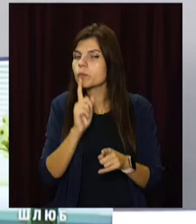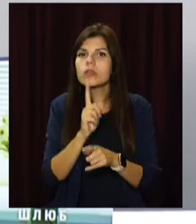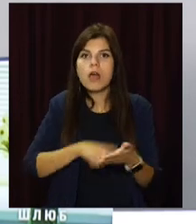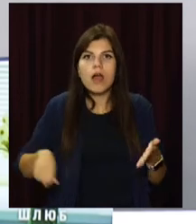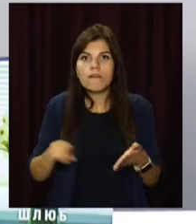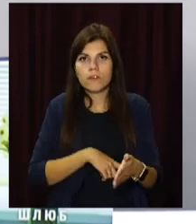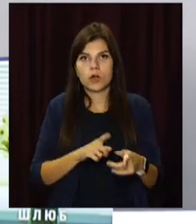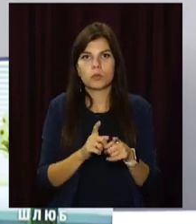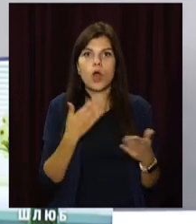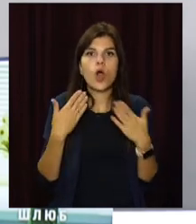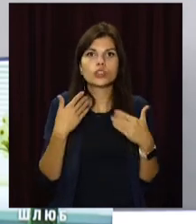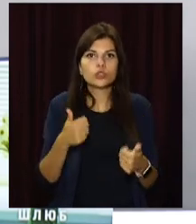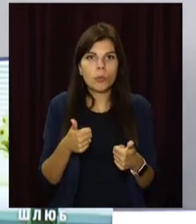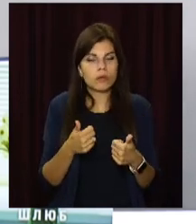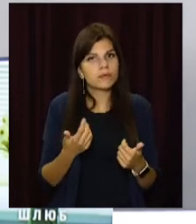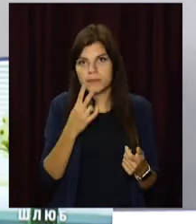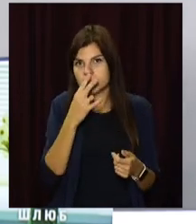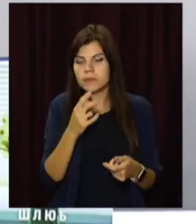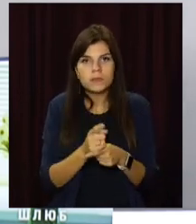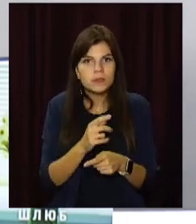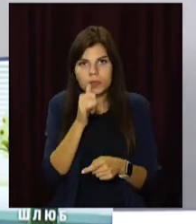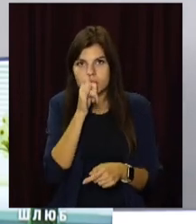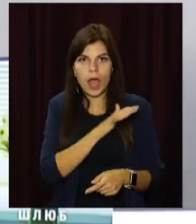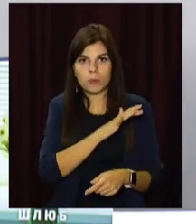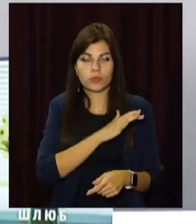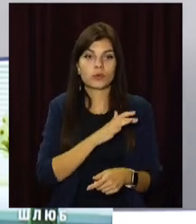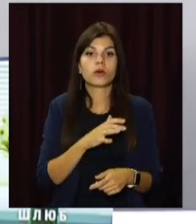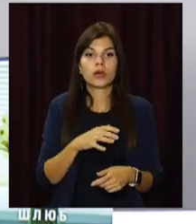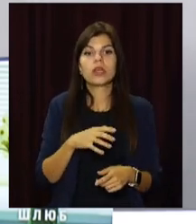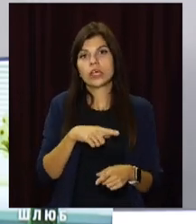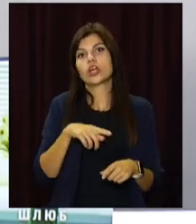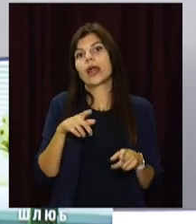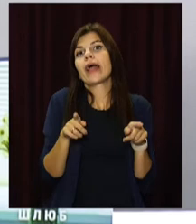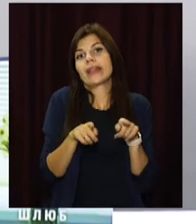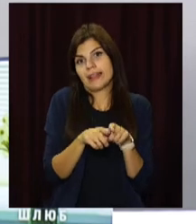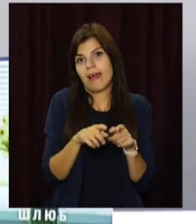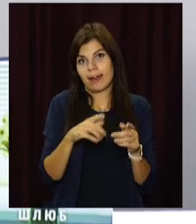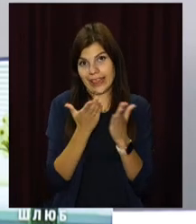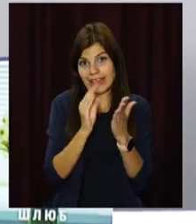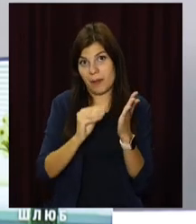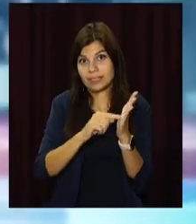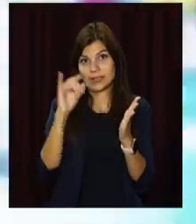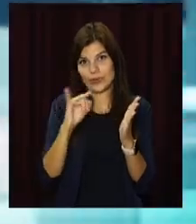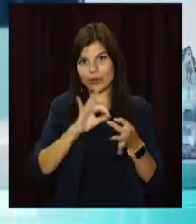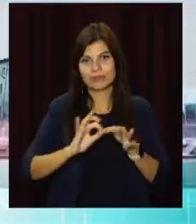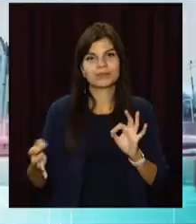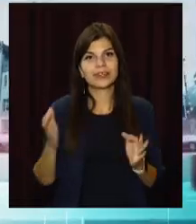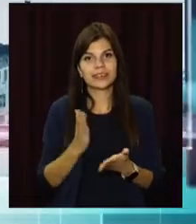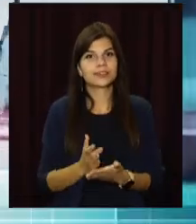бути здорових стосунків у шлюбі, тому вона так ніби відмовляється. Це такий її маніфест.